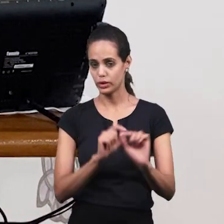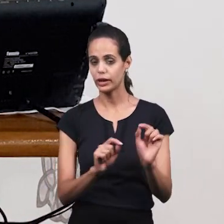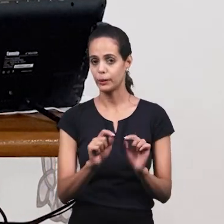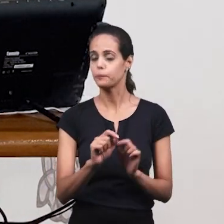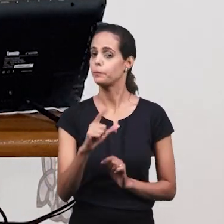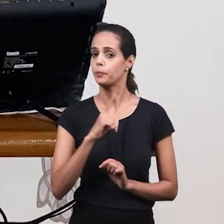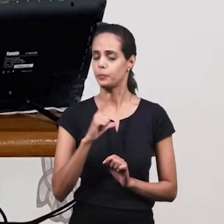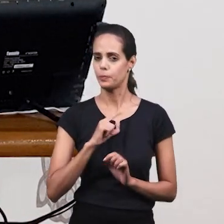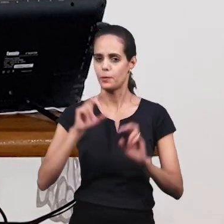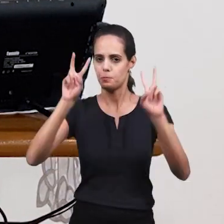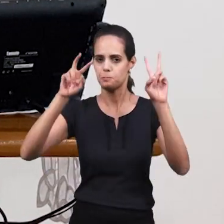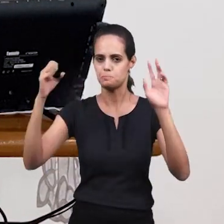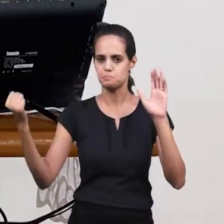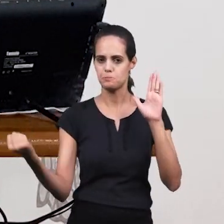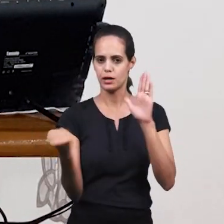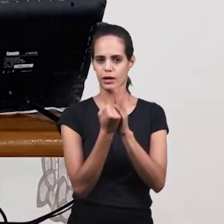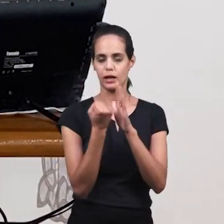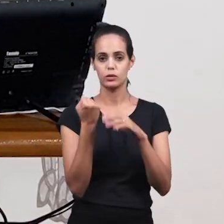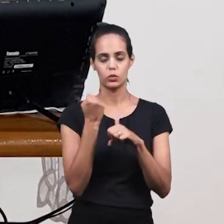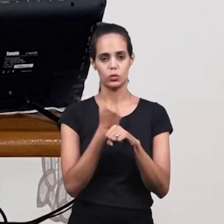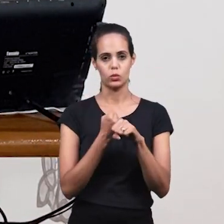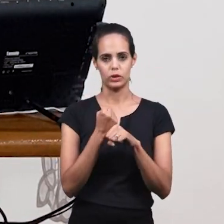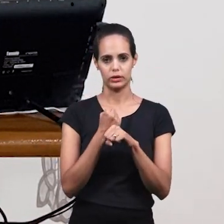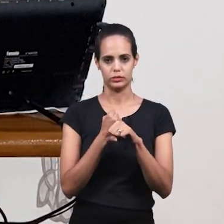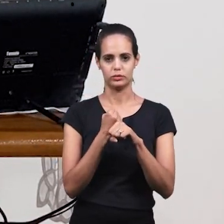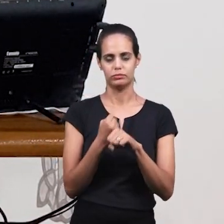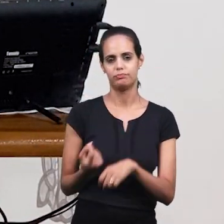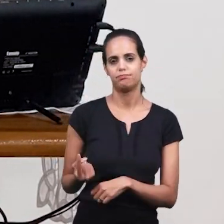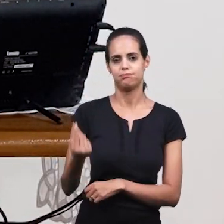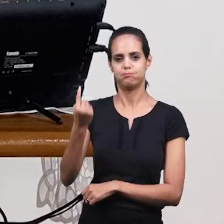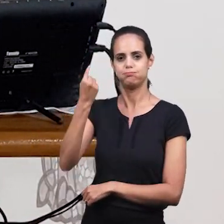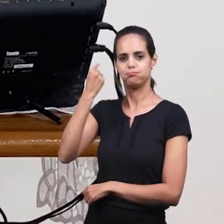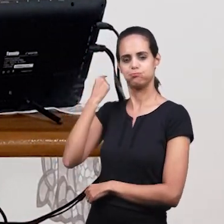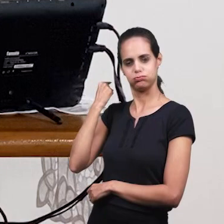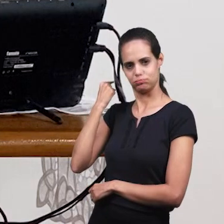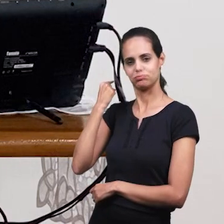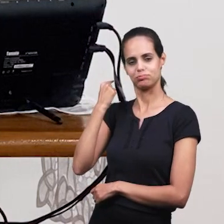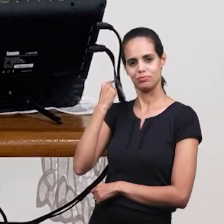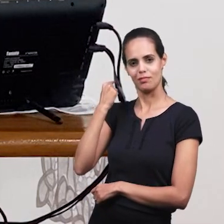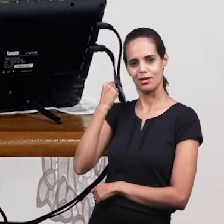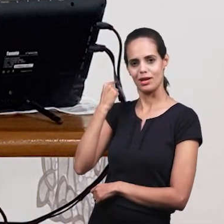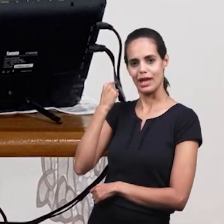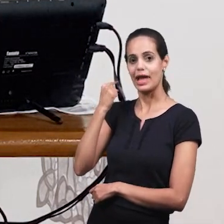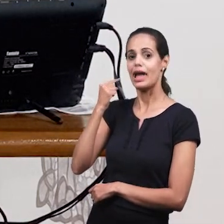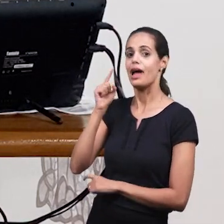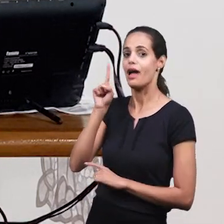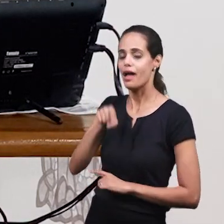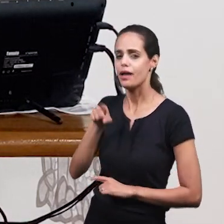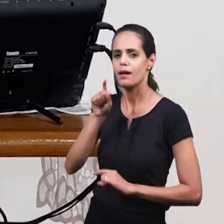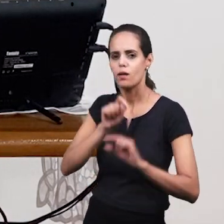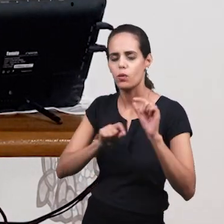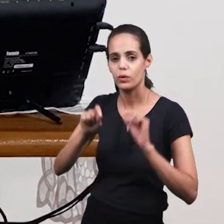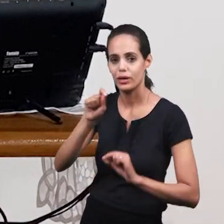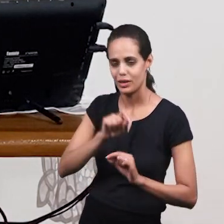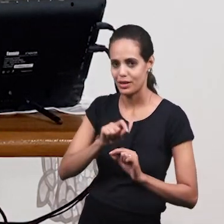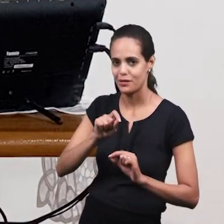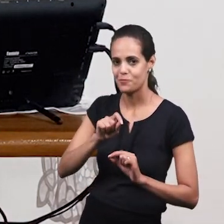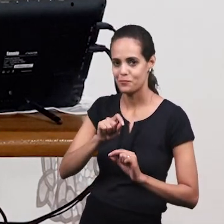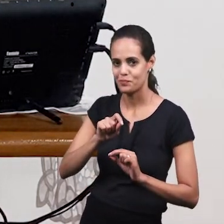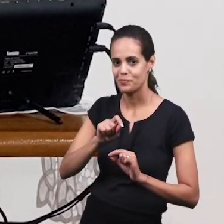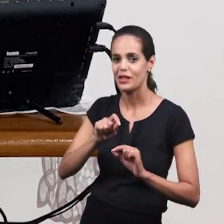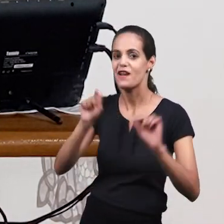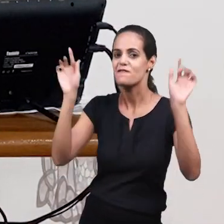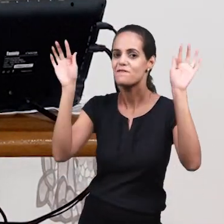quand le Seigneur viendra qu'il nous retrouve en servant comme ça. Comme ça, comment? tel comme le Saint-Esprit a établi, en accomplissant